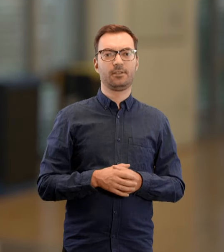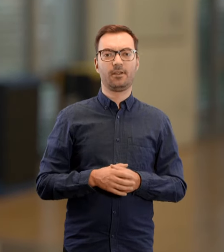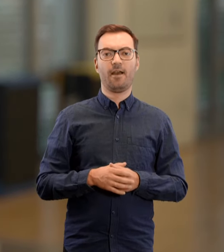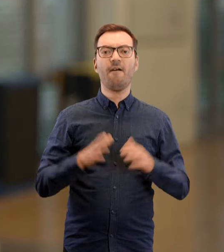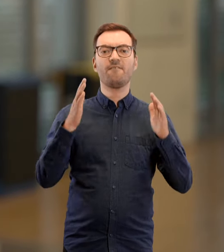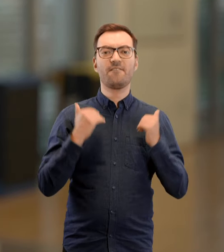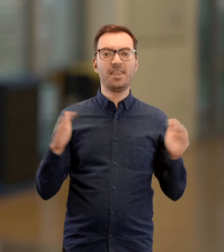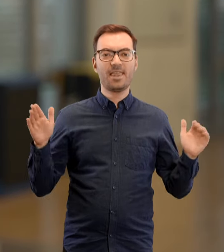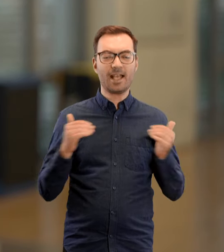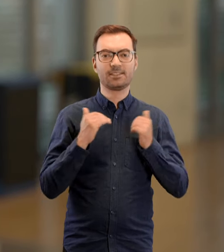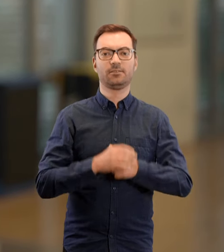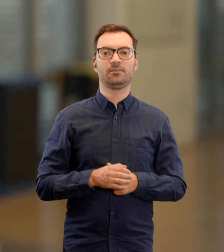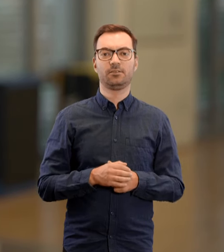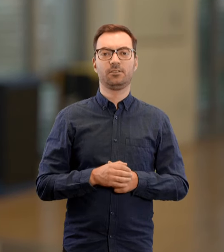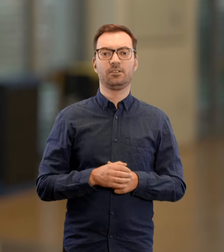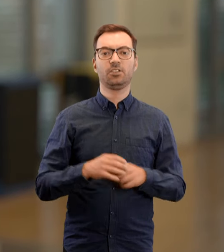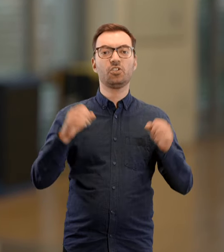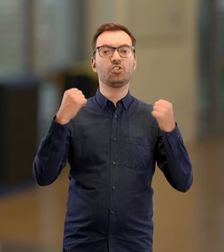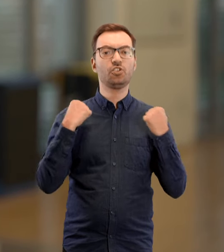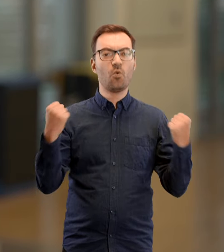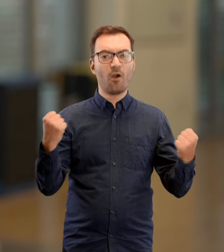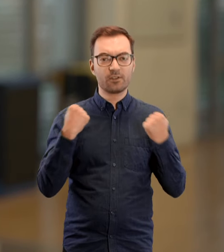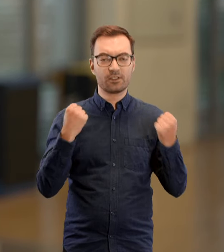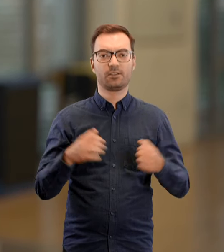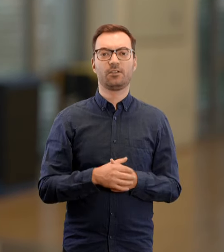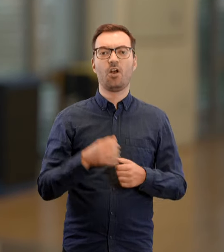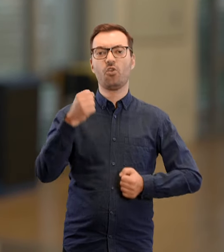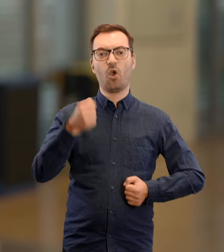fitness, siłowni,